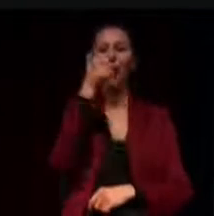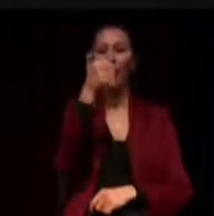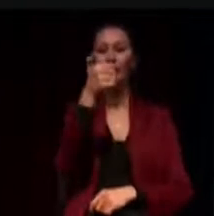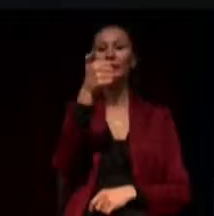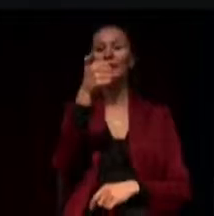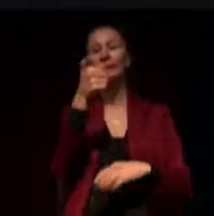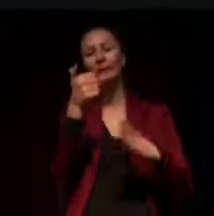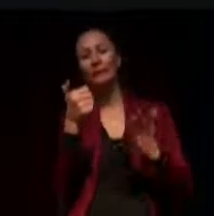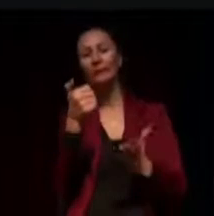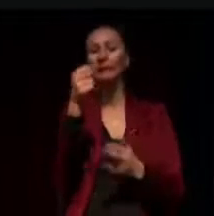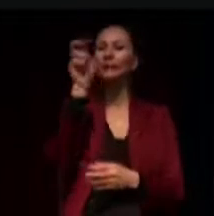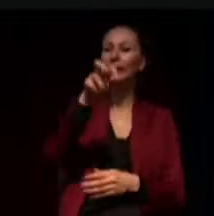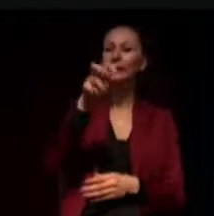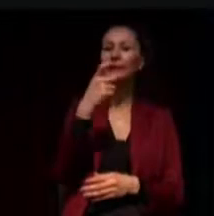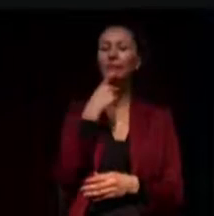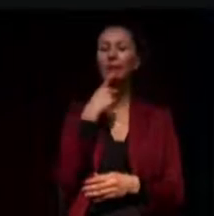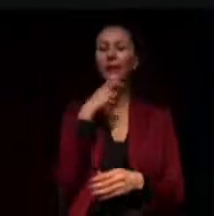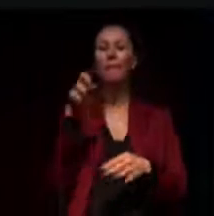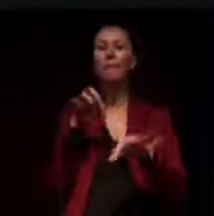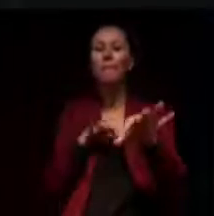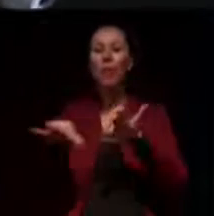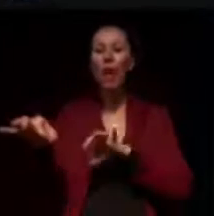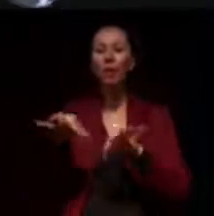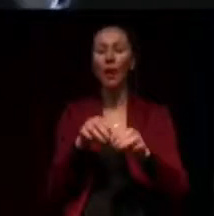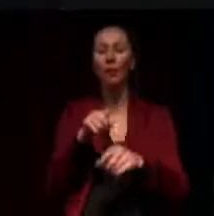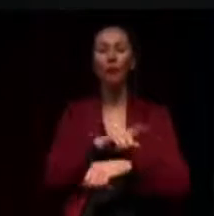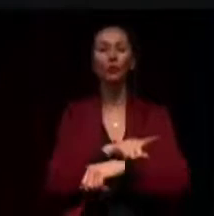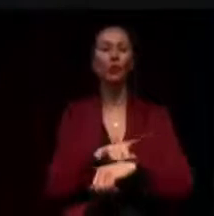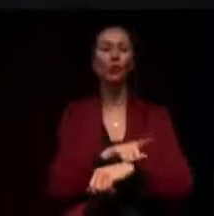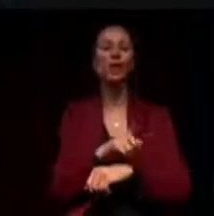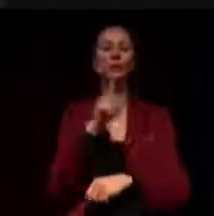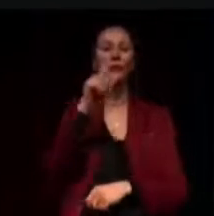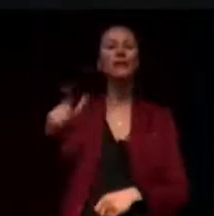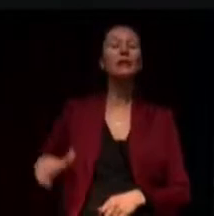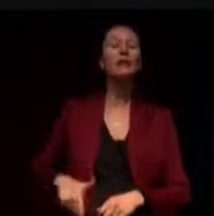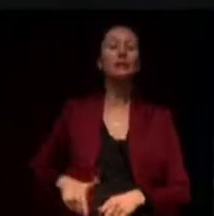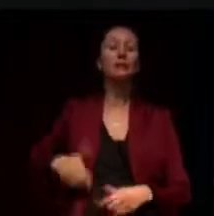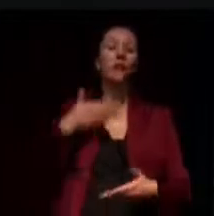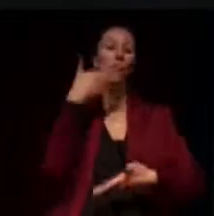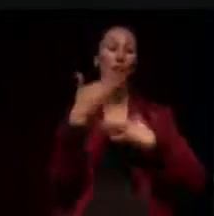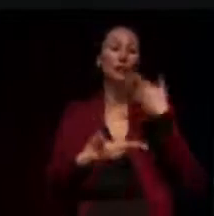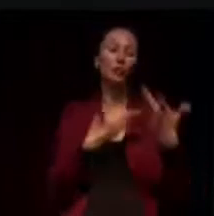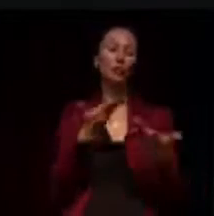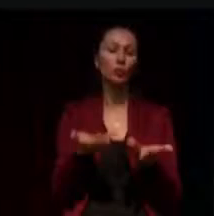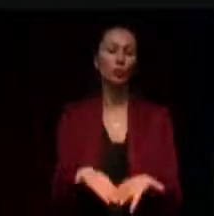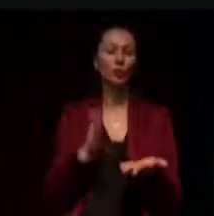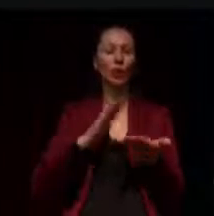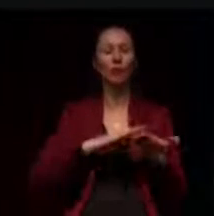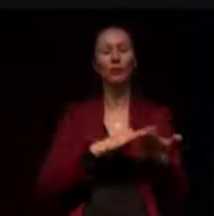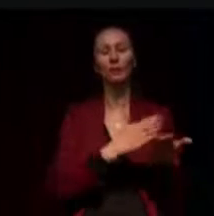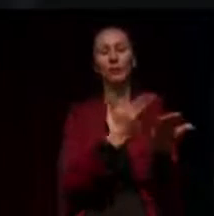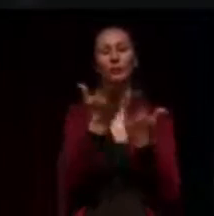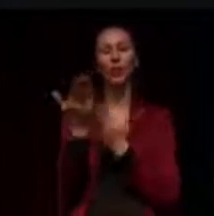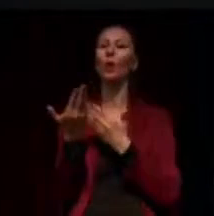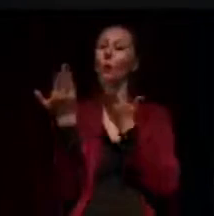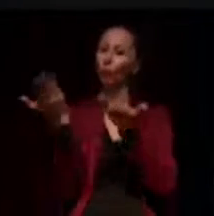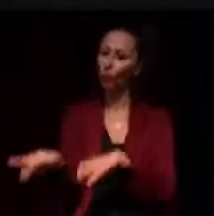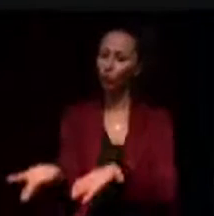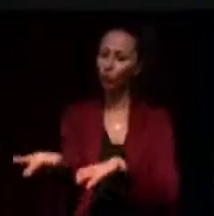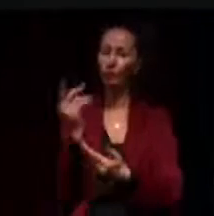6 ile 8 yıl arasında değişen bir planlama sürecini yaşayan bir İzmir'den bahsediyoruz arkadaşlar. Buyurun